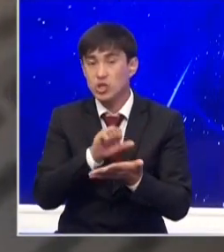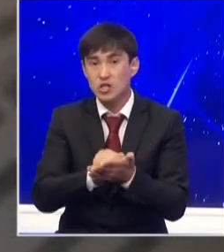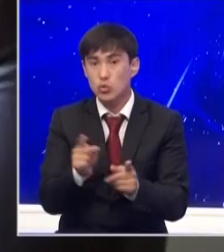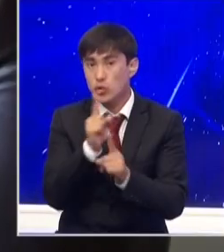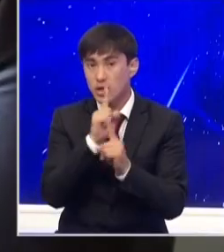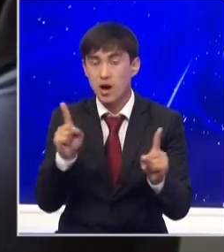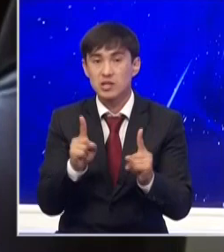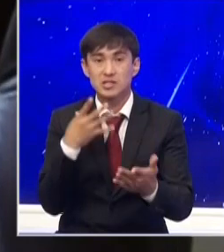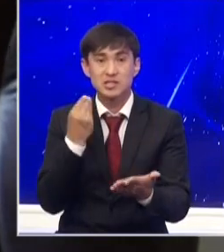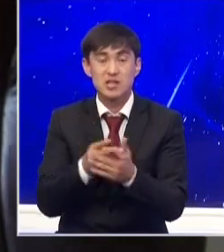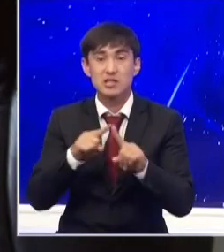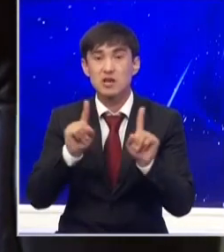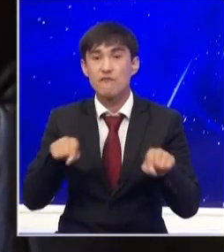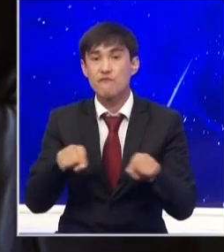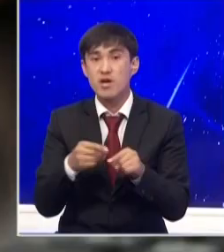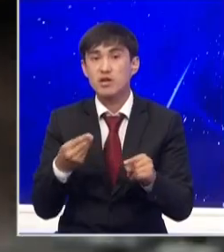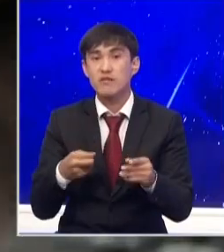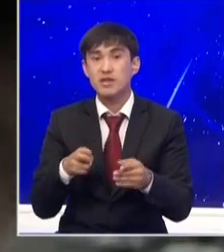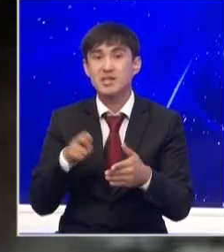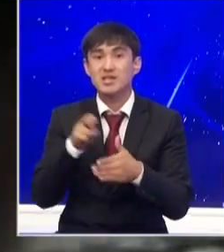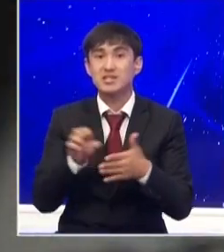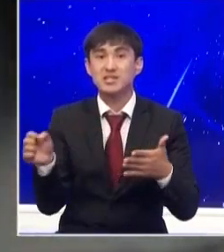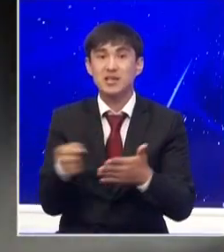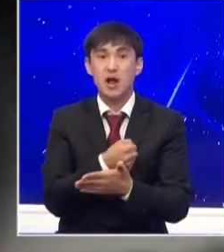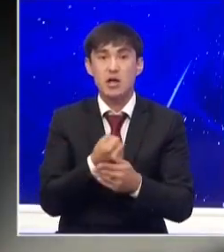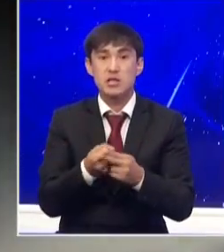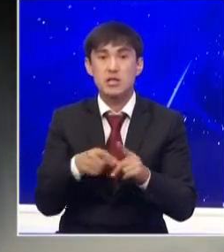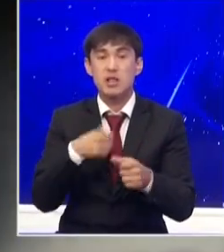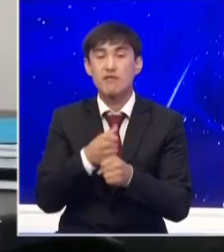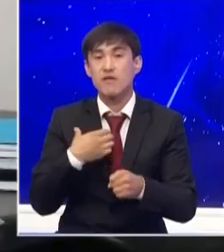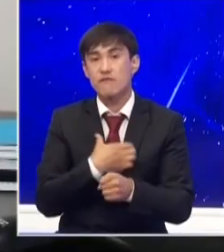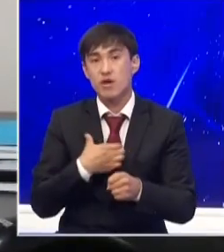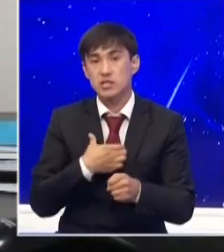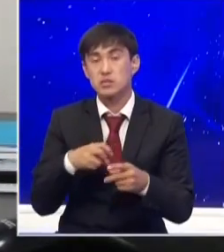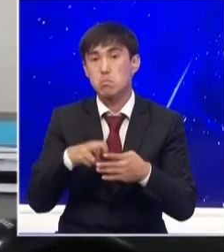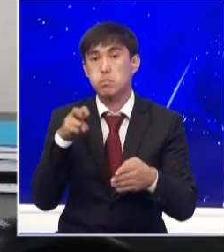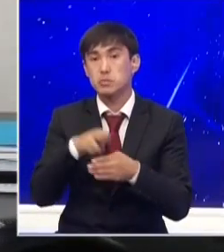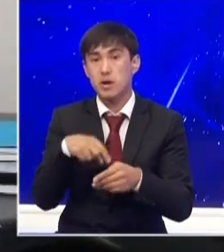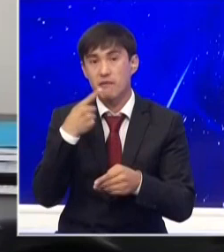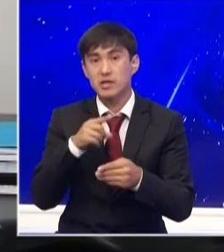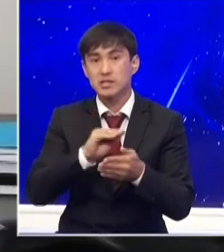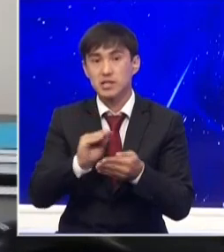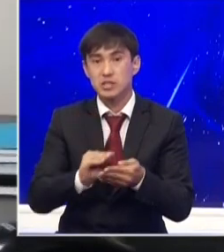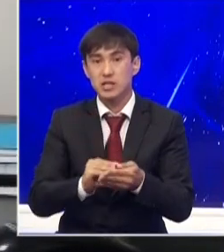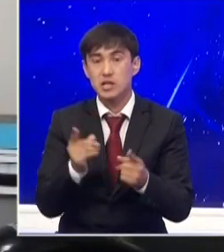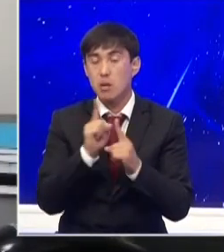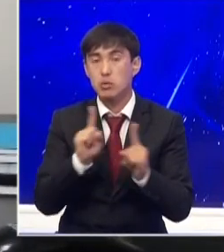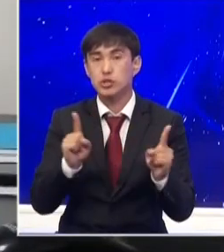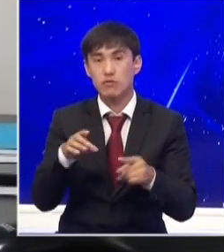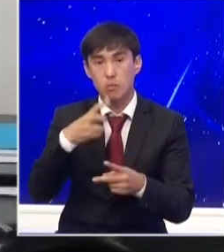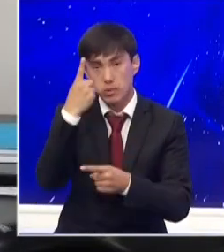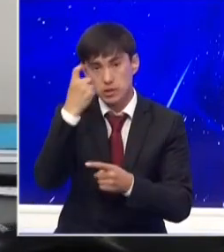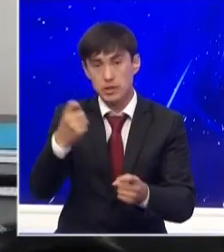уникальность и ценность конвертов и стирает основное значение и важность письма говорится в содержании необычного